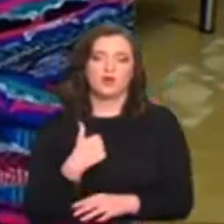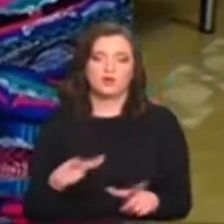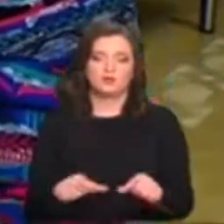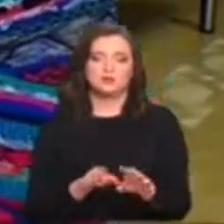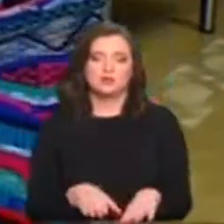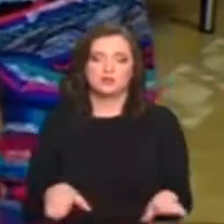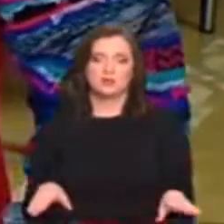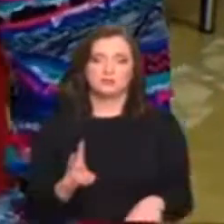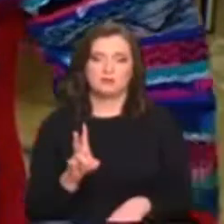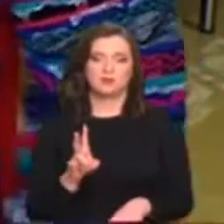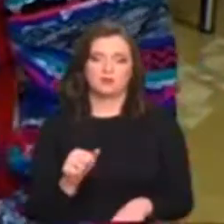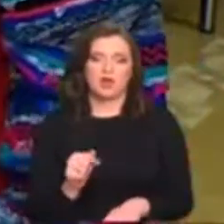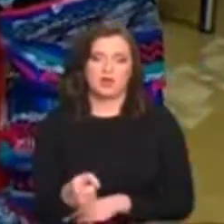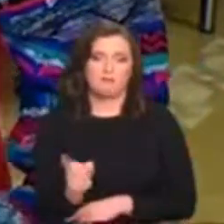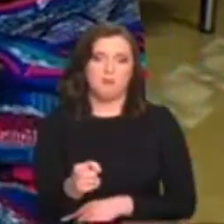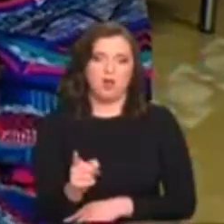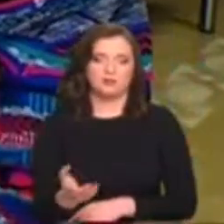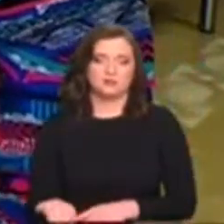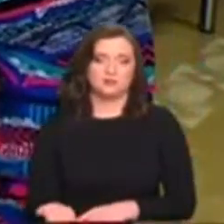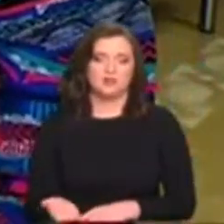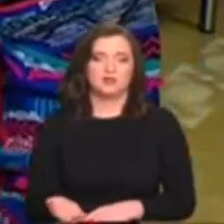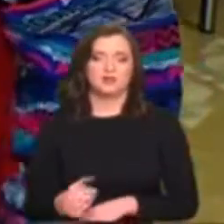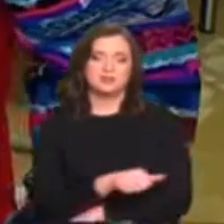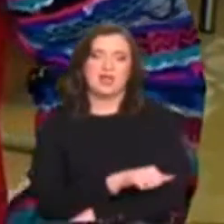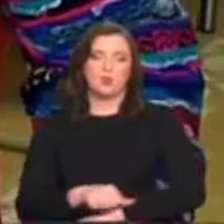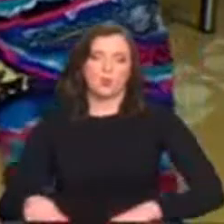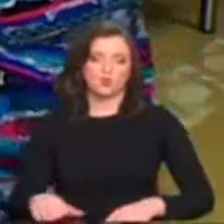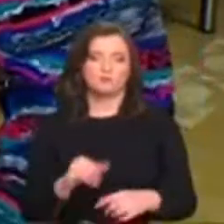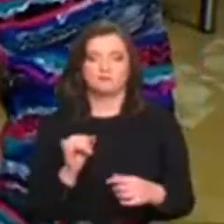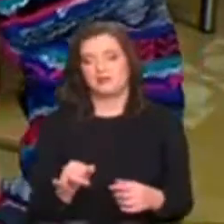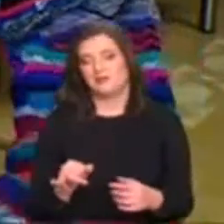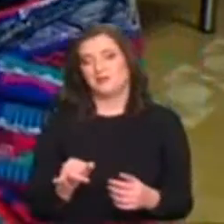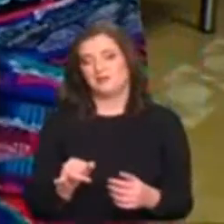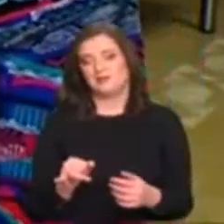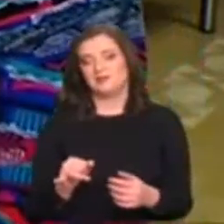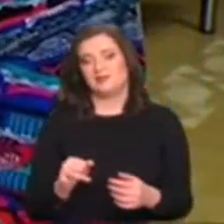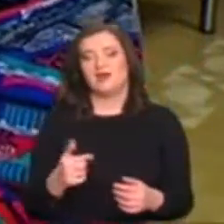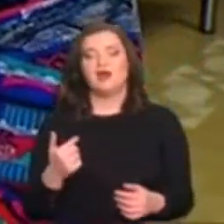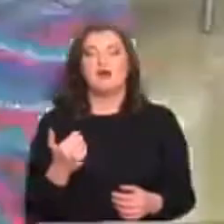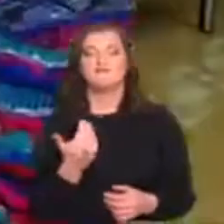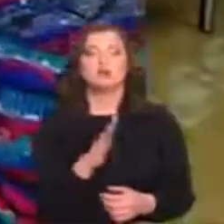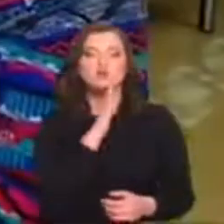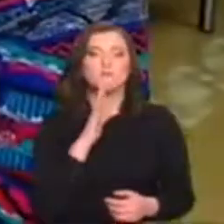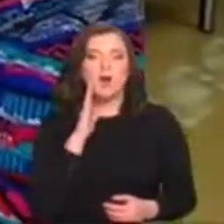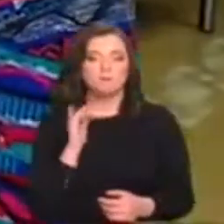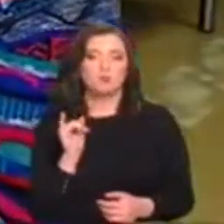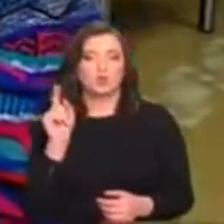дітьми на рибалці за кордоном. І тут же ж я вашу маму і тут, і там показую.